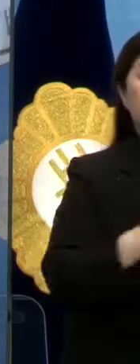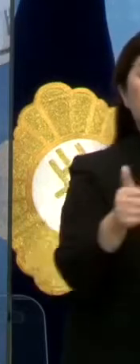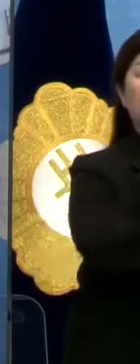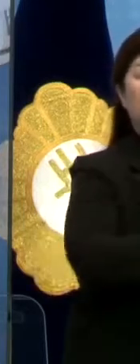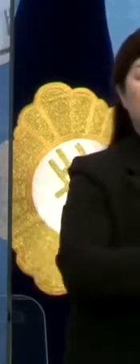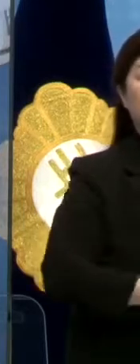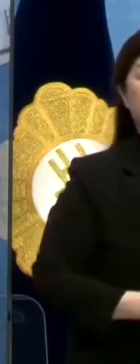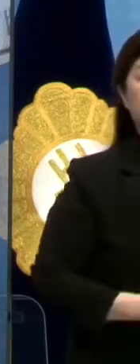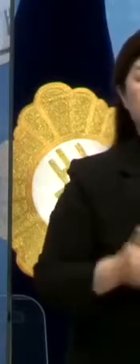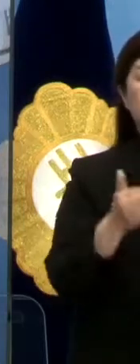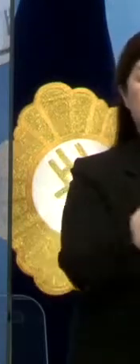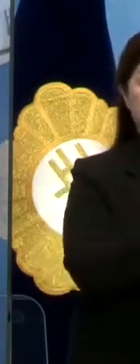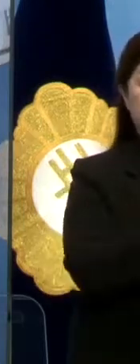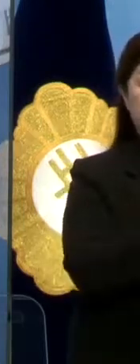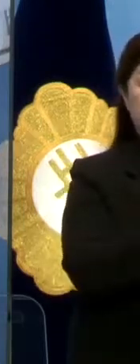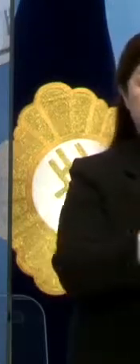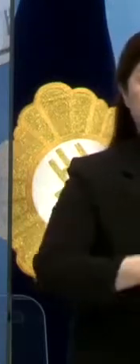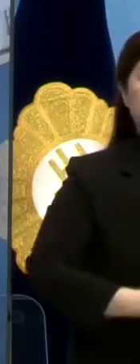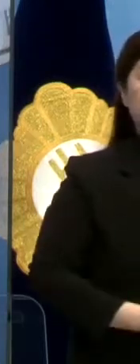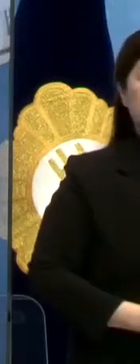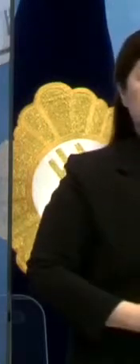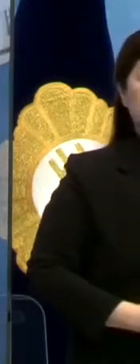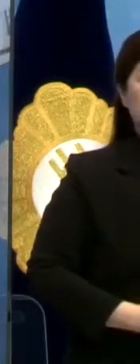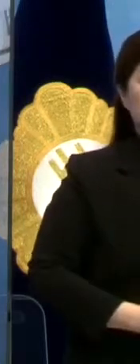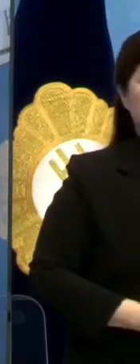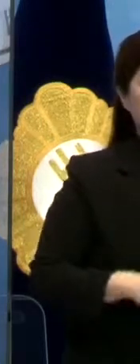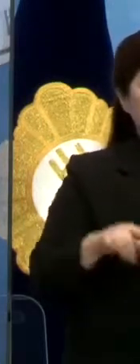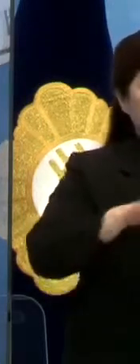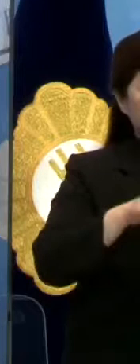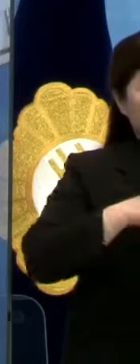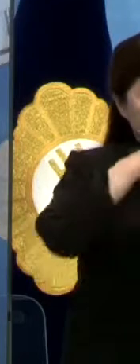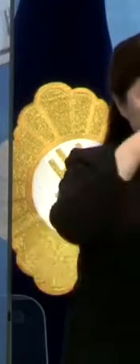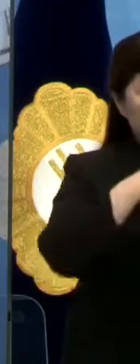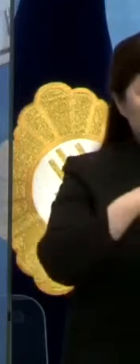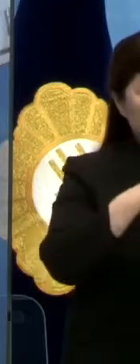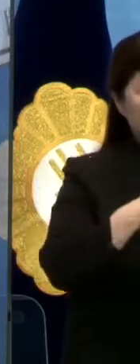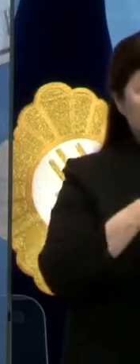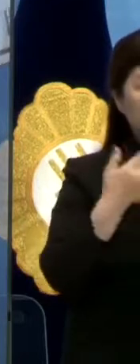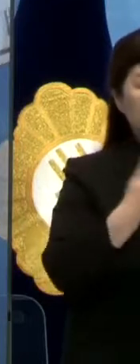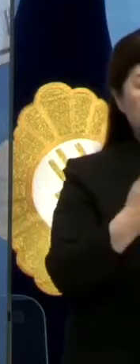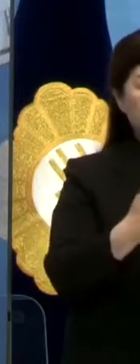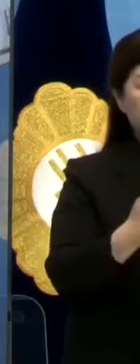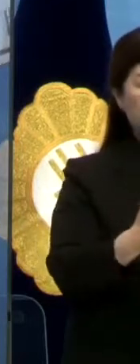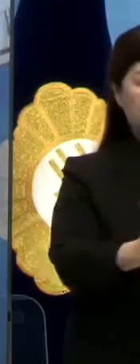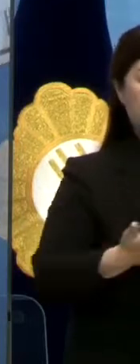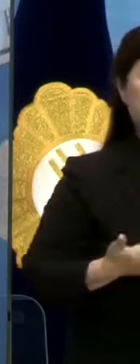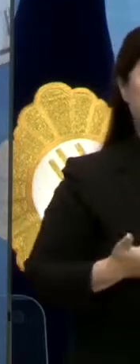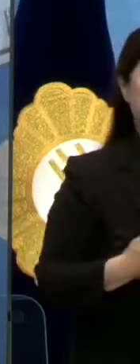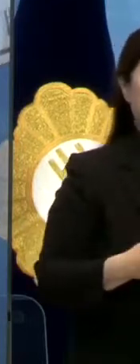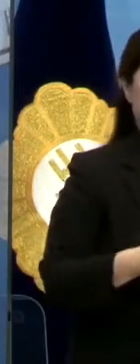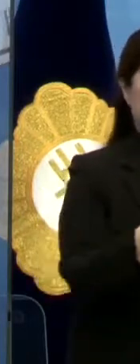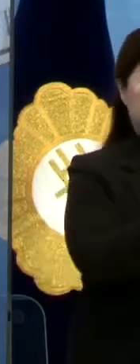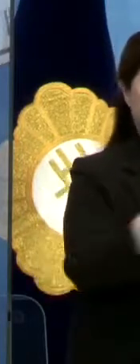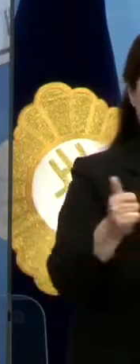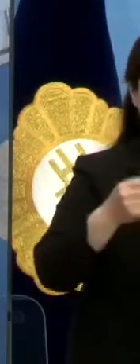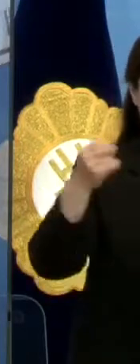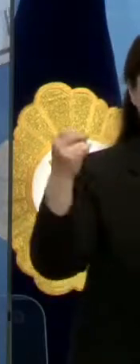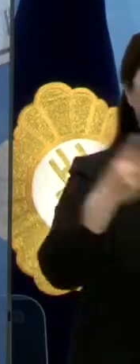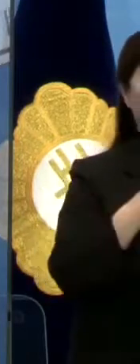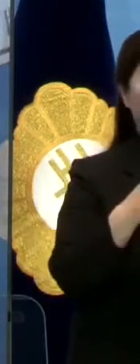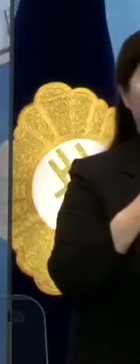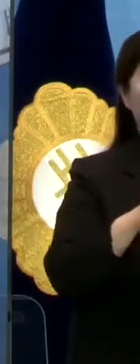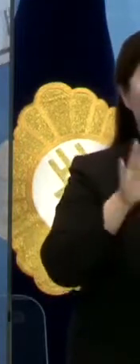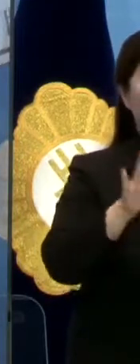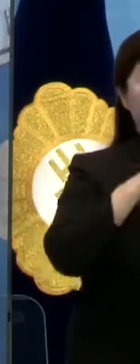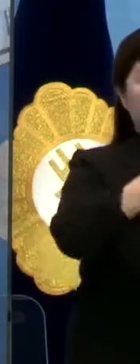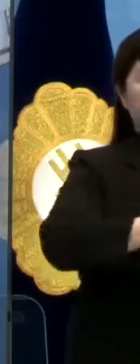추천위원회에 제출했다고 밝혔습니다. 세계 간호사의 해인 올해가 가기 전에 두 분을 비롯해 올